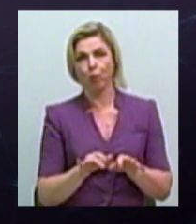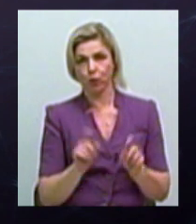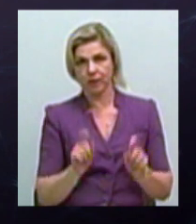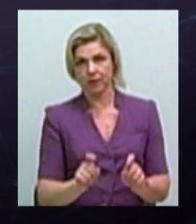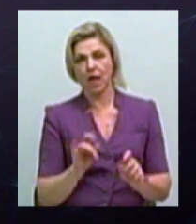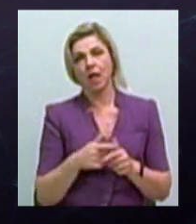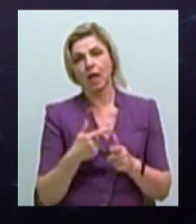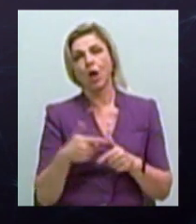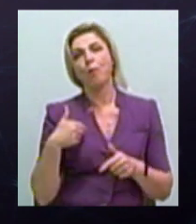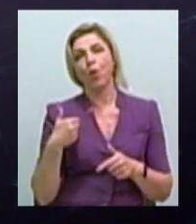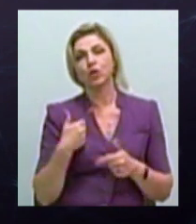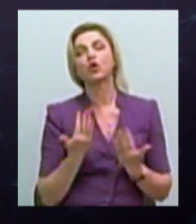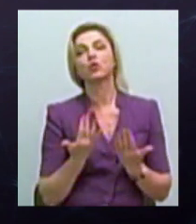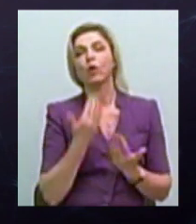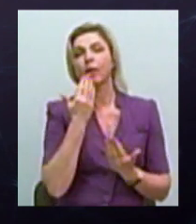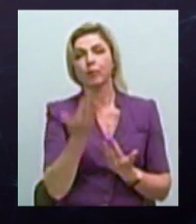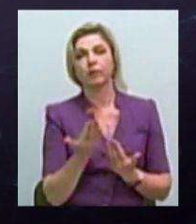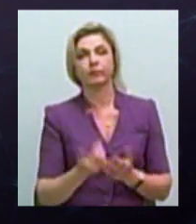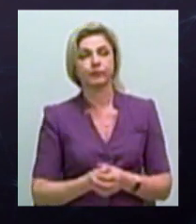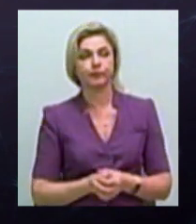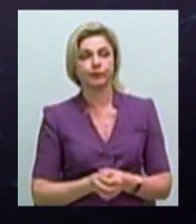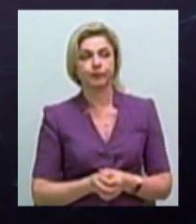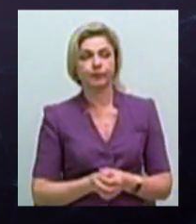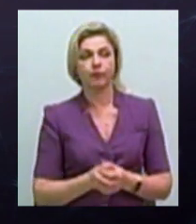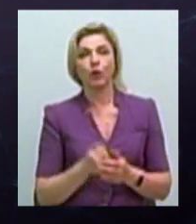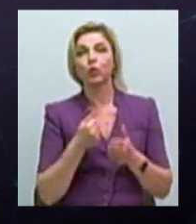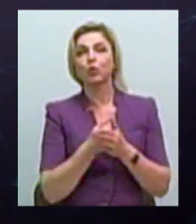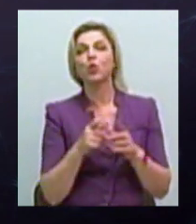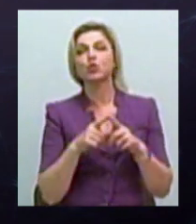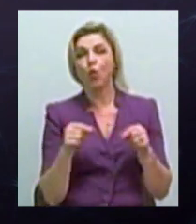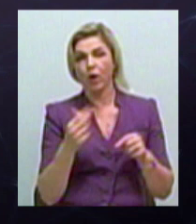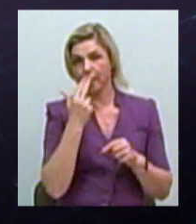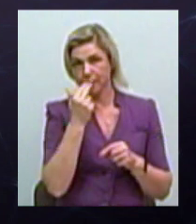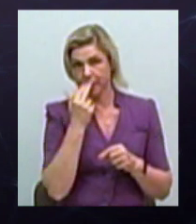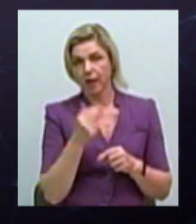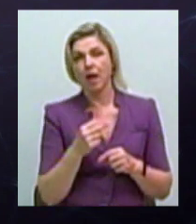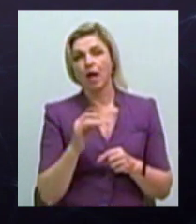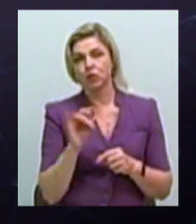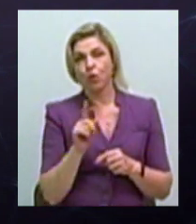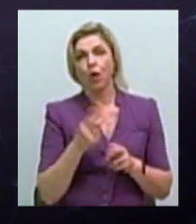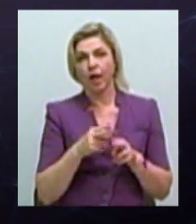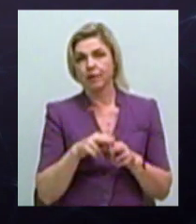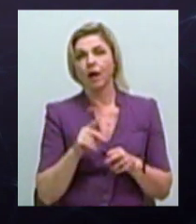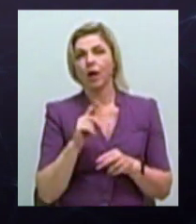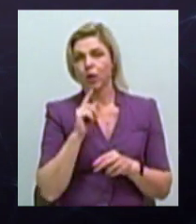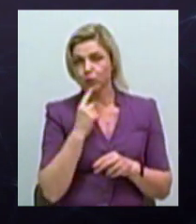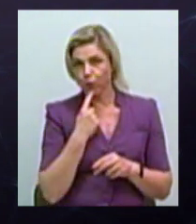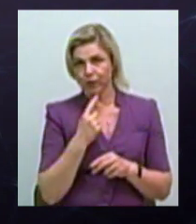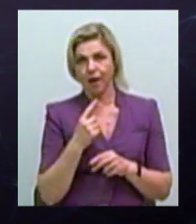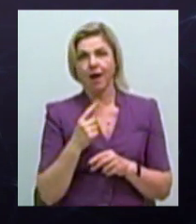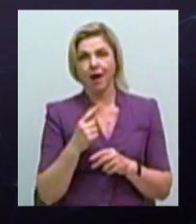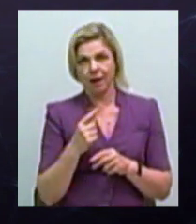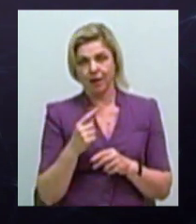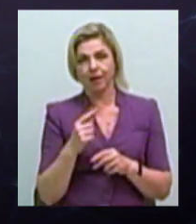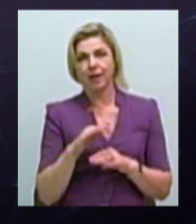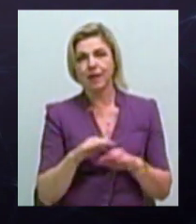або користуватися гаджетом. А скільки дитині можна перебувати за комп'ютером? До шкільного віку, враховуючи, що її від цього процесу відірвати повністю неможливо, у нас